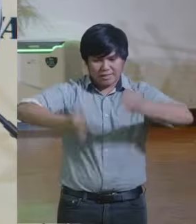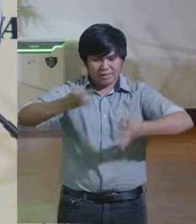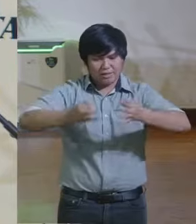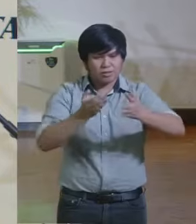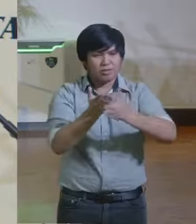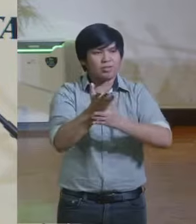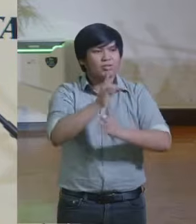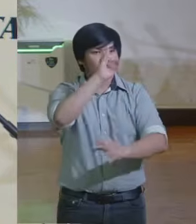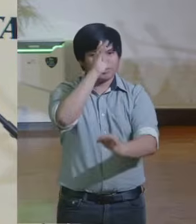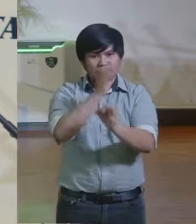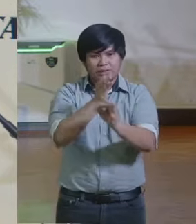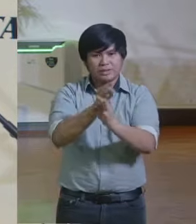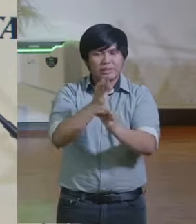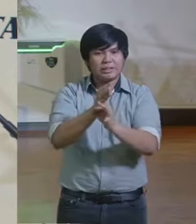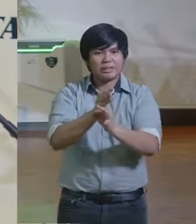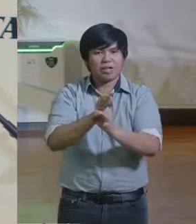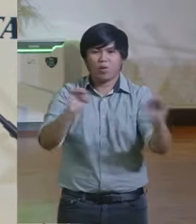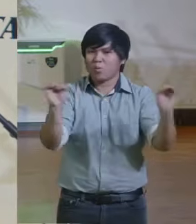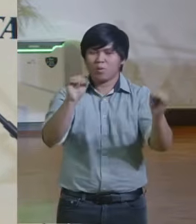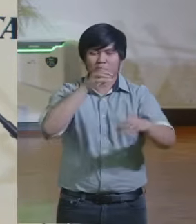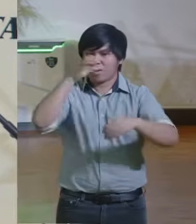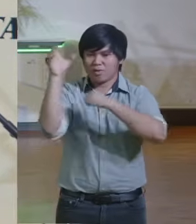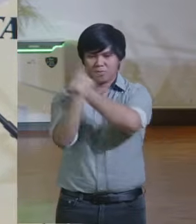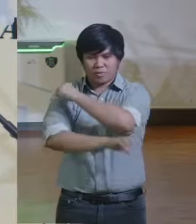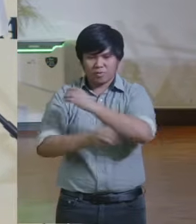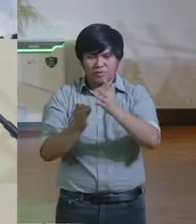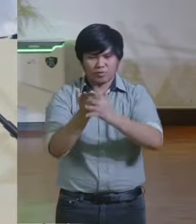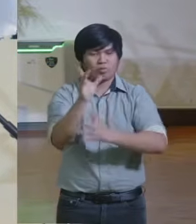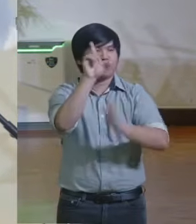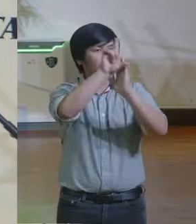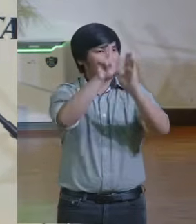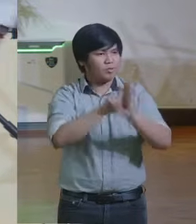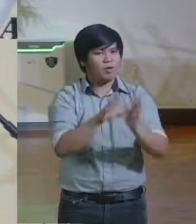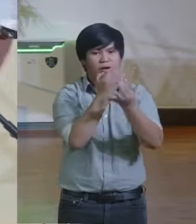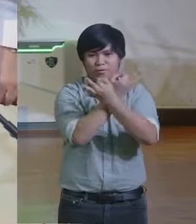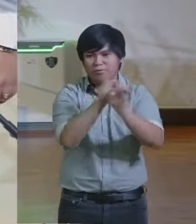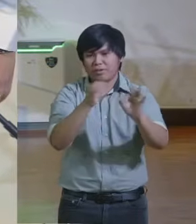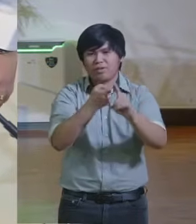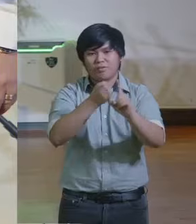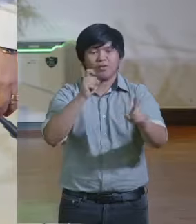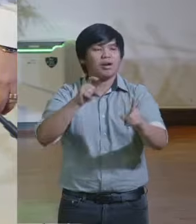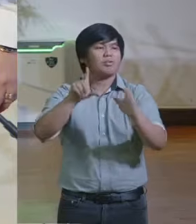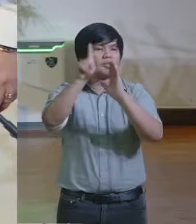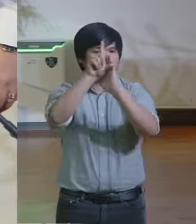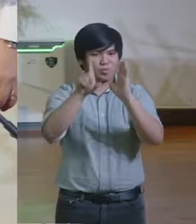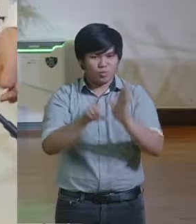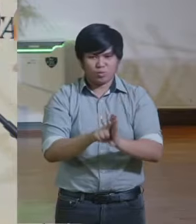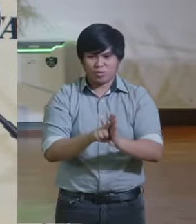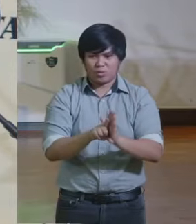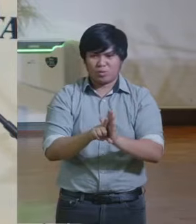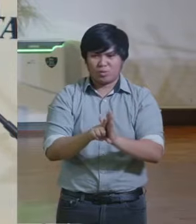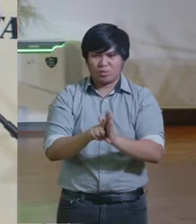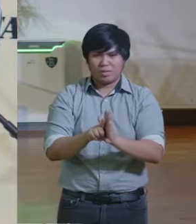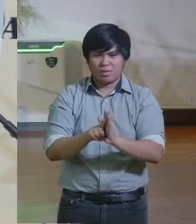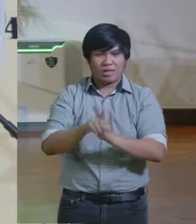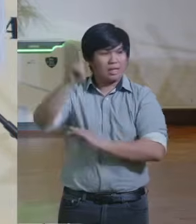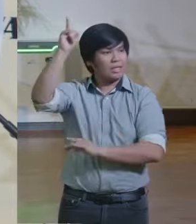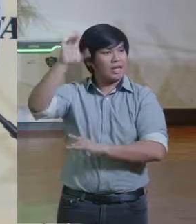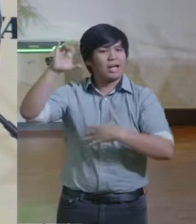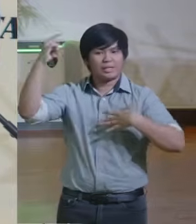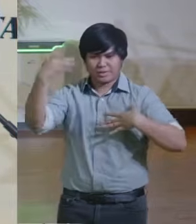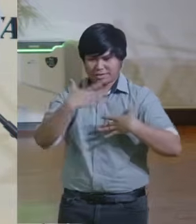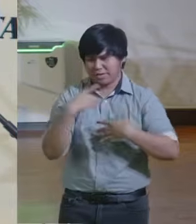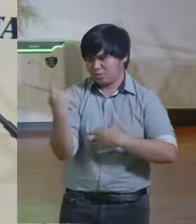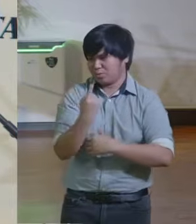instead of condemnation under law. Freedom from the law. No? By God's